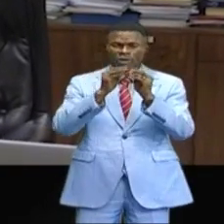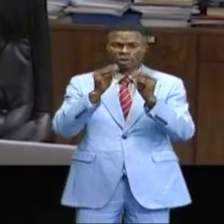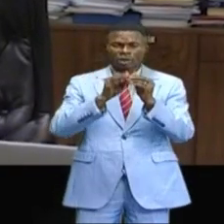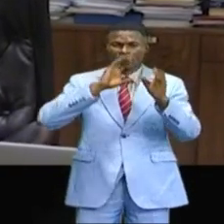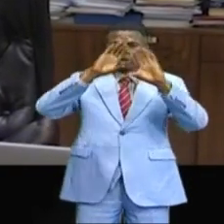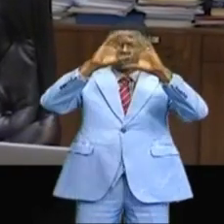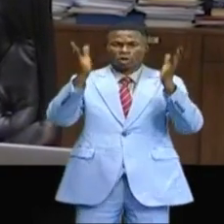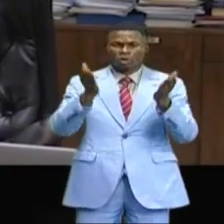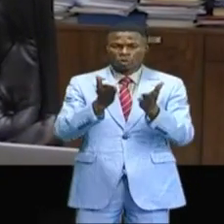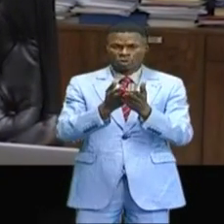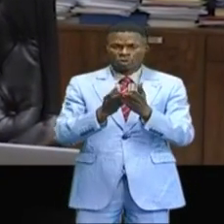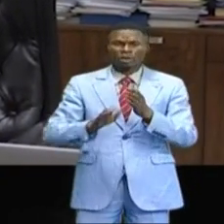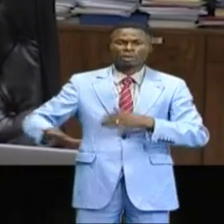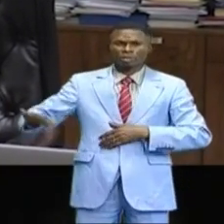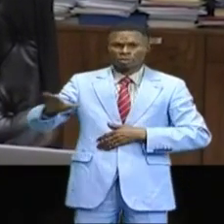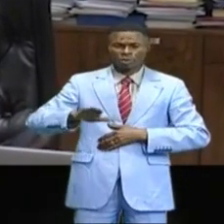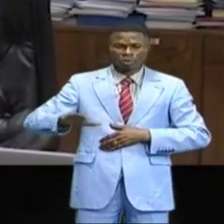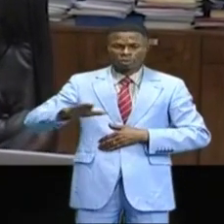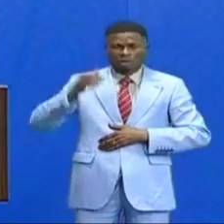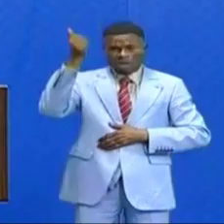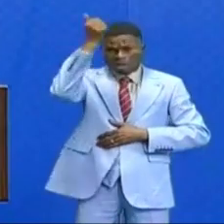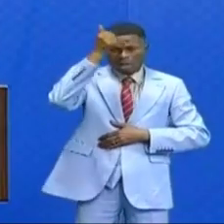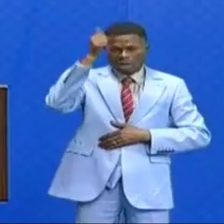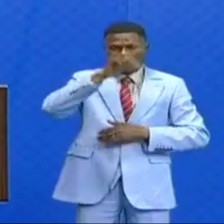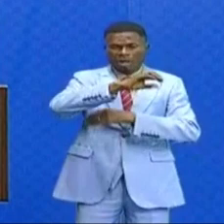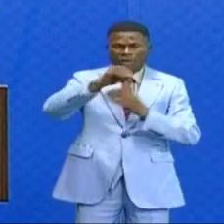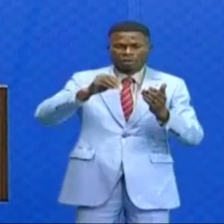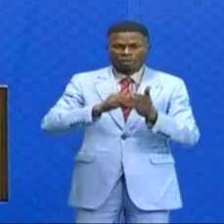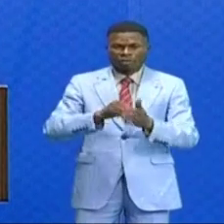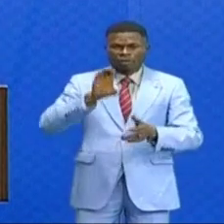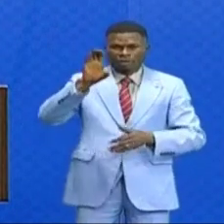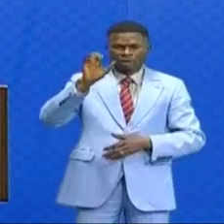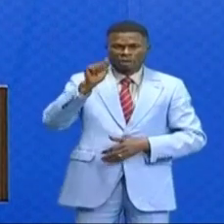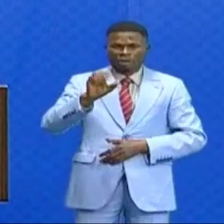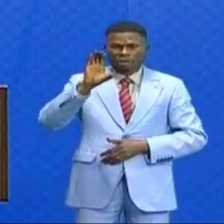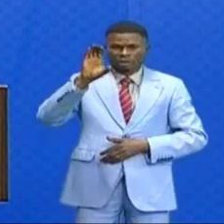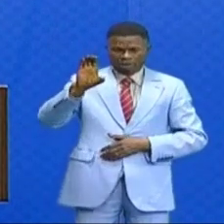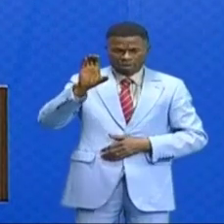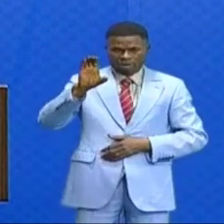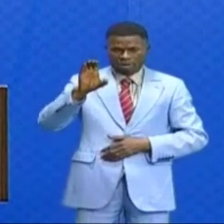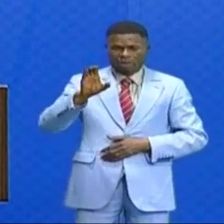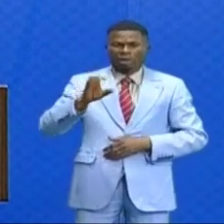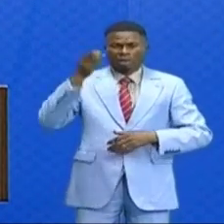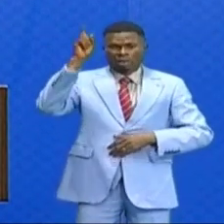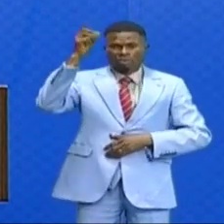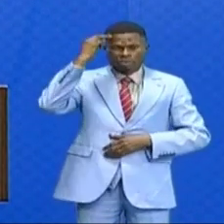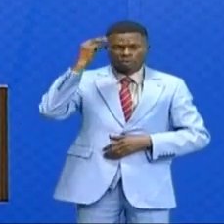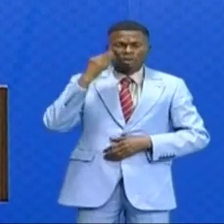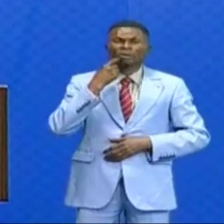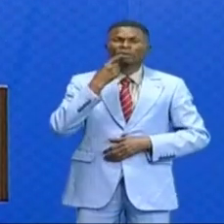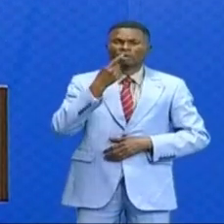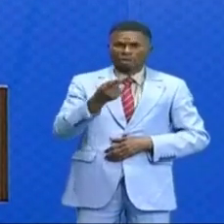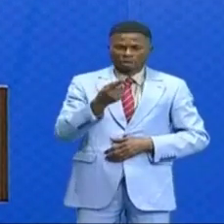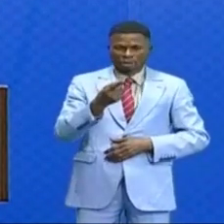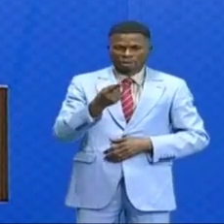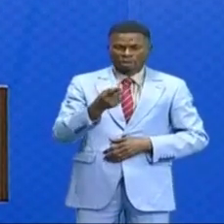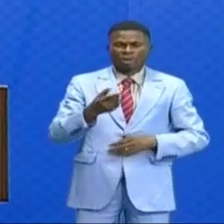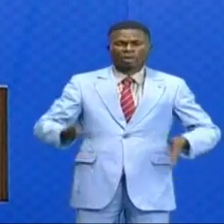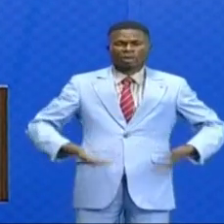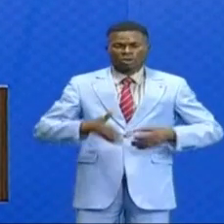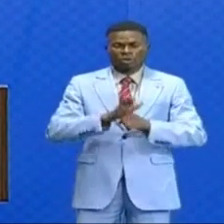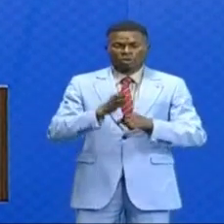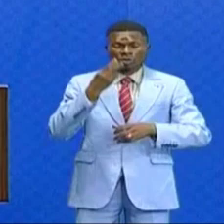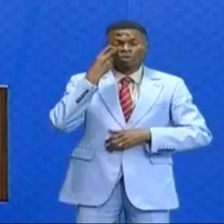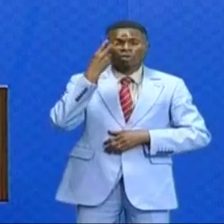Communauté des États des Afriques centrales, CEAC. Il a conclu son propos en saluant la